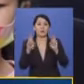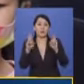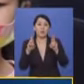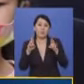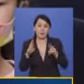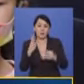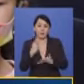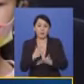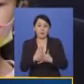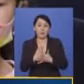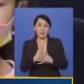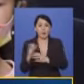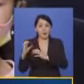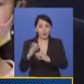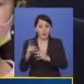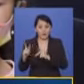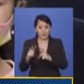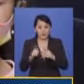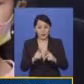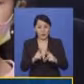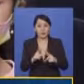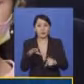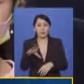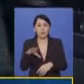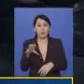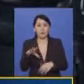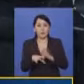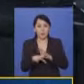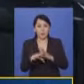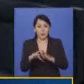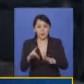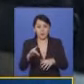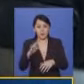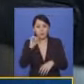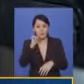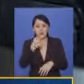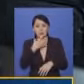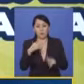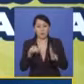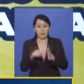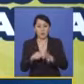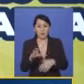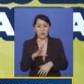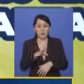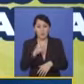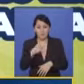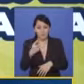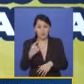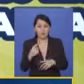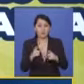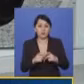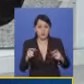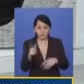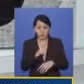сақтауға үйретіп жүрміз. Ролик әзірлеу үшін бейне суреттерді біраз отырып таңдадық. Ата-әжелеріміз де қатысты. Айта кету керек, азаматтық